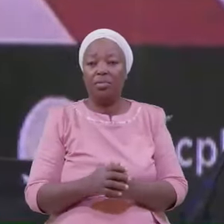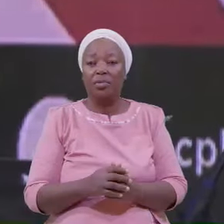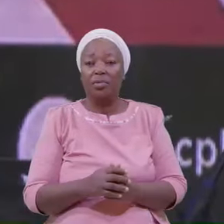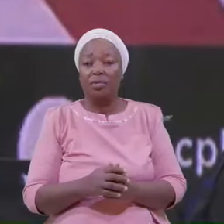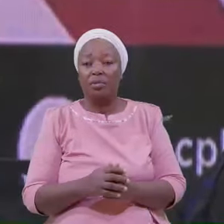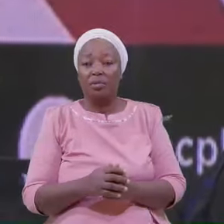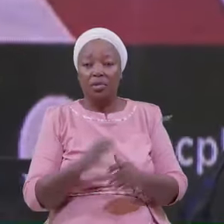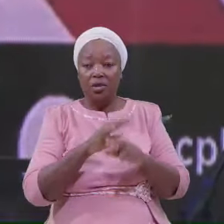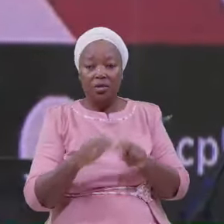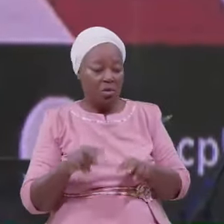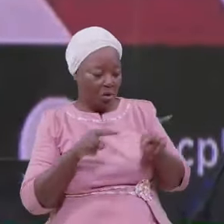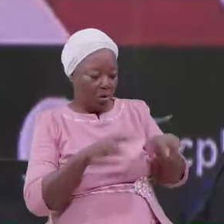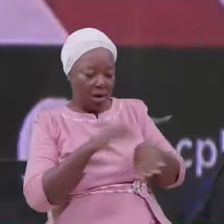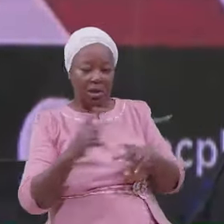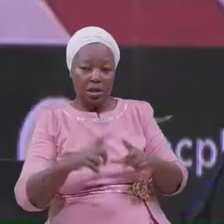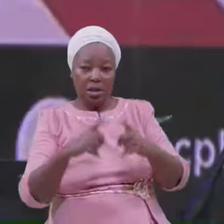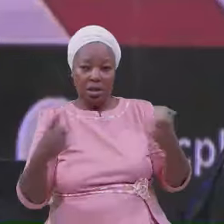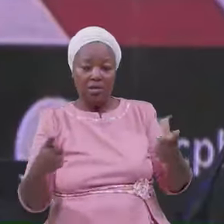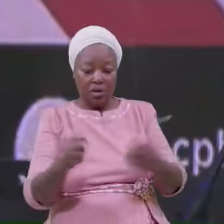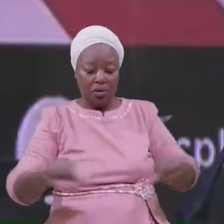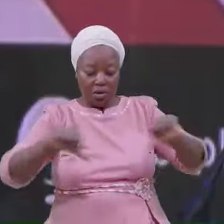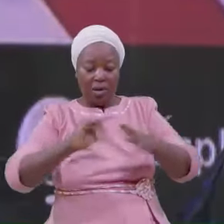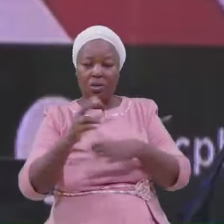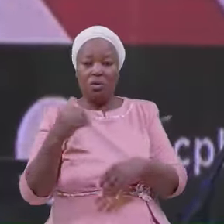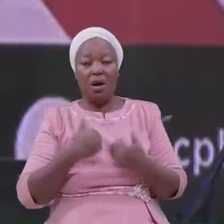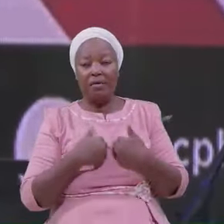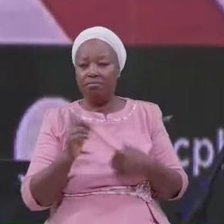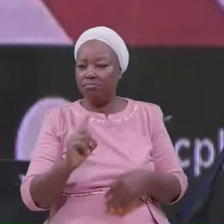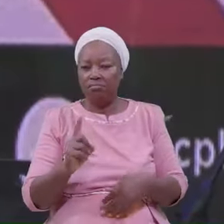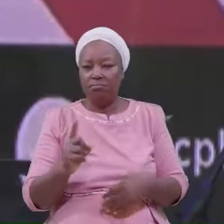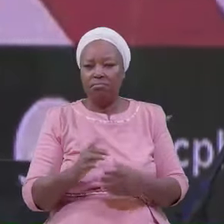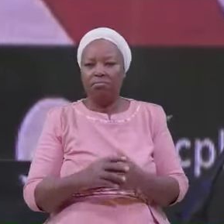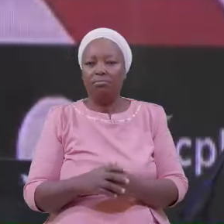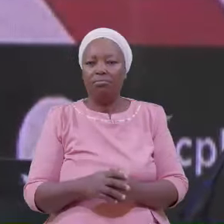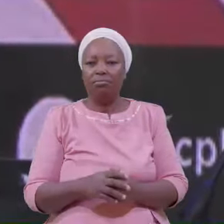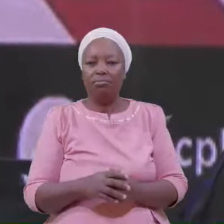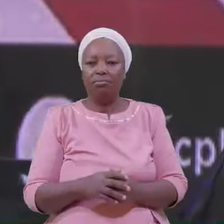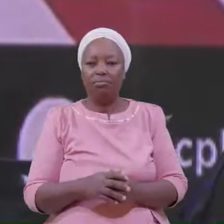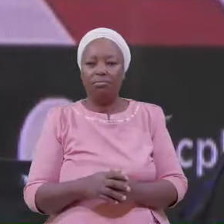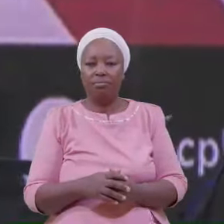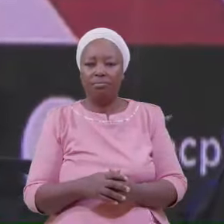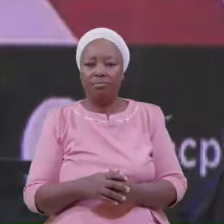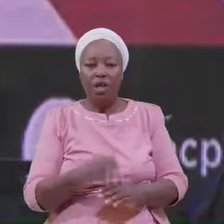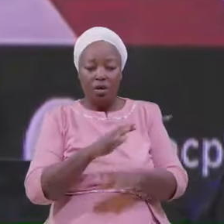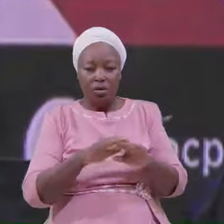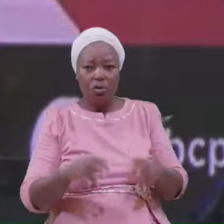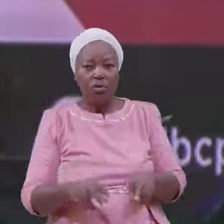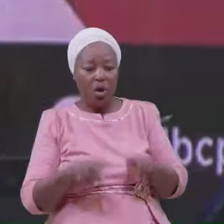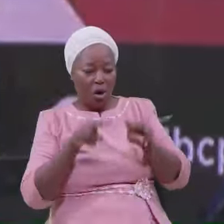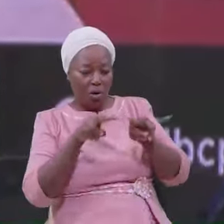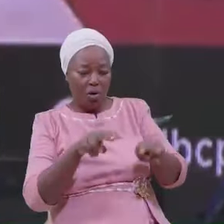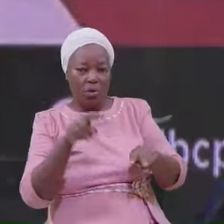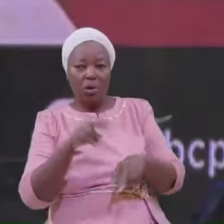the great condemnation you have. Huwag mong tignan ang lahat ng paghuhusga sa iyo. Don't look at how dirty